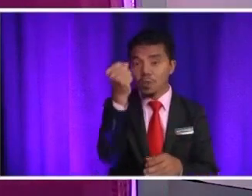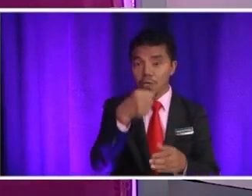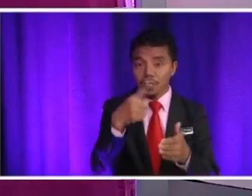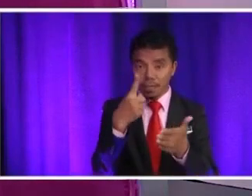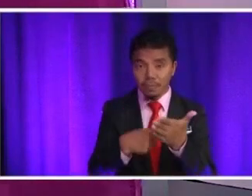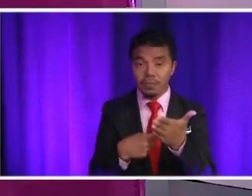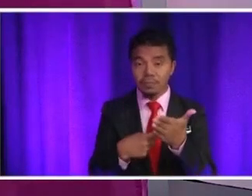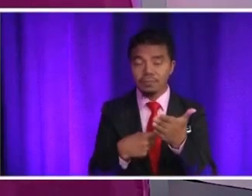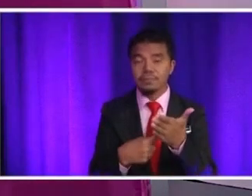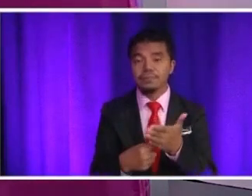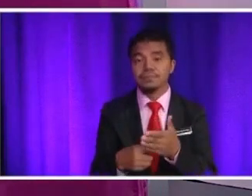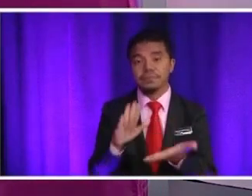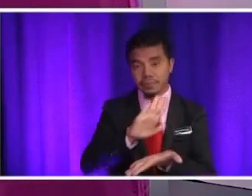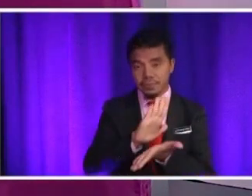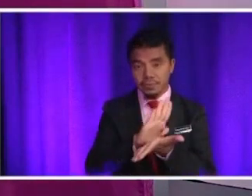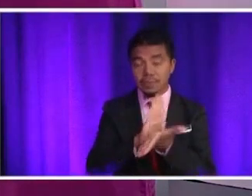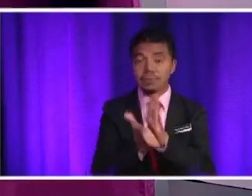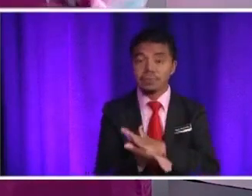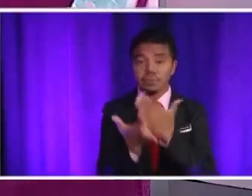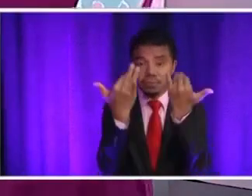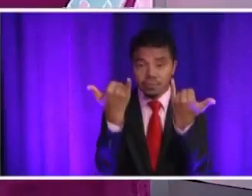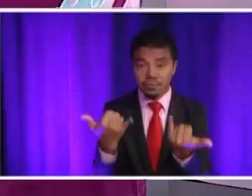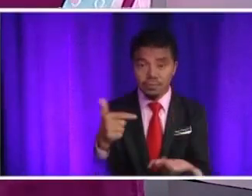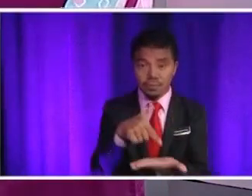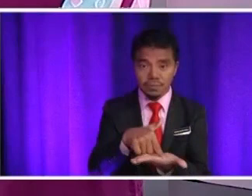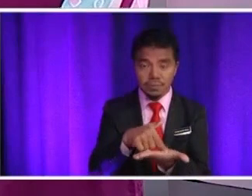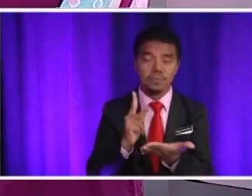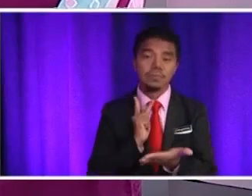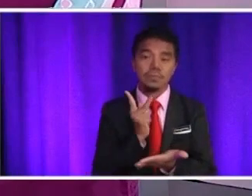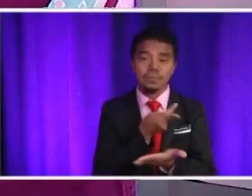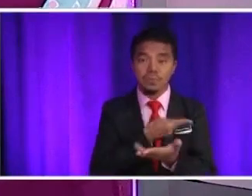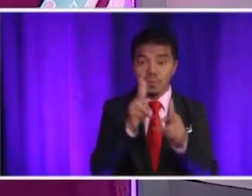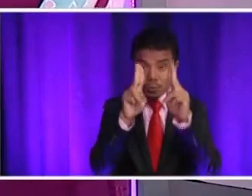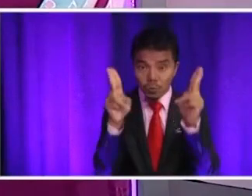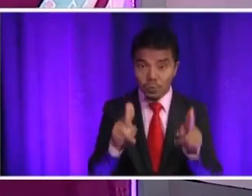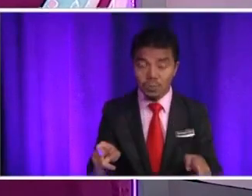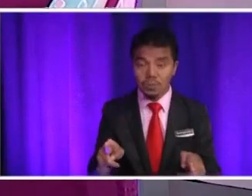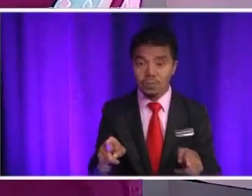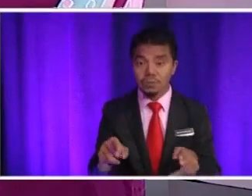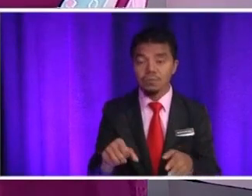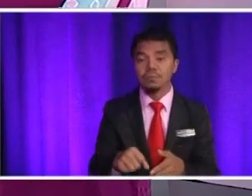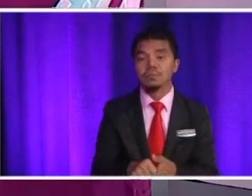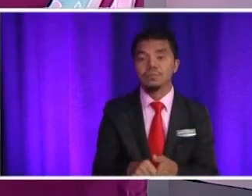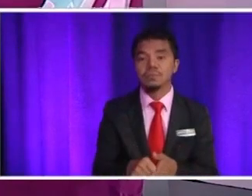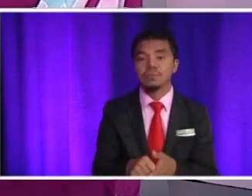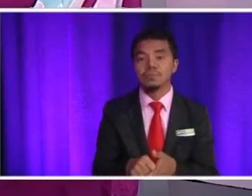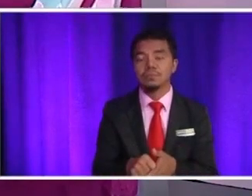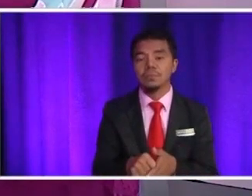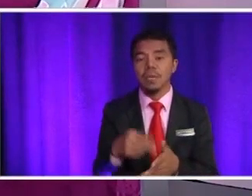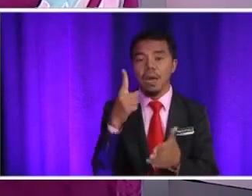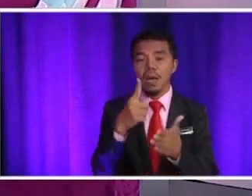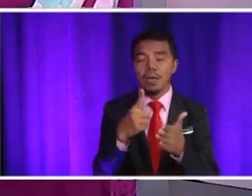satu soalan untuk menguji kefahaman mereka daripada tajuk yang kita dah belajar dalam tajuk perniagaan dan